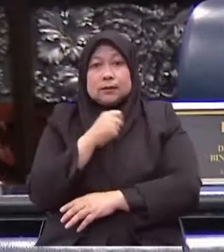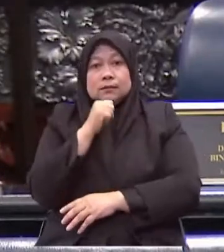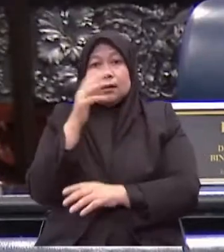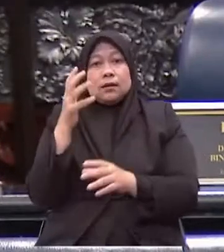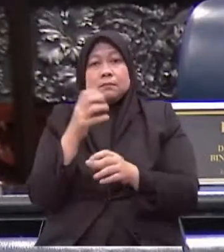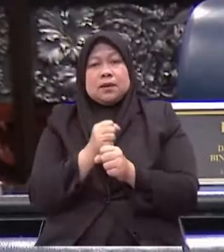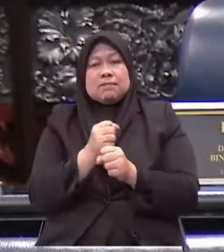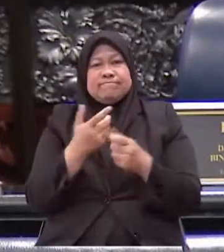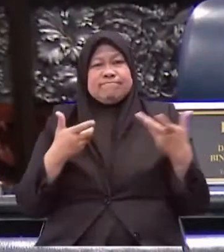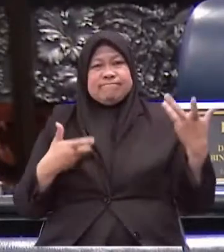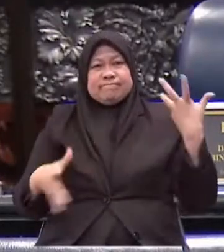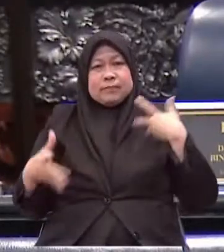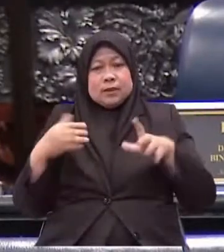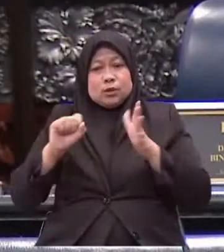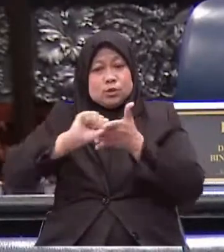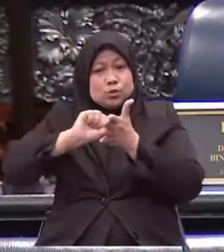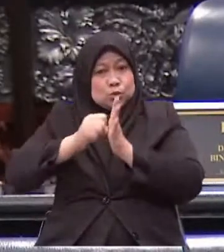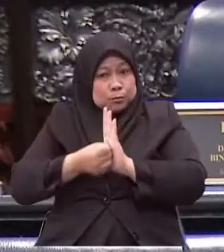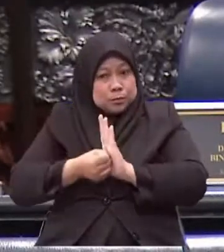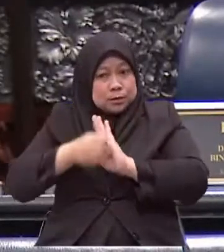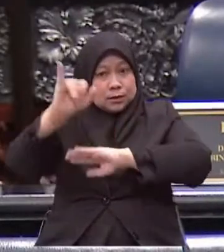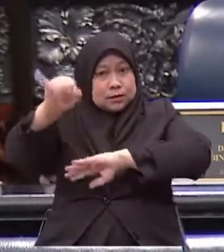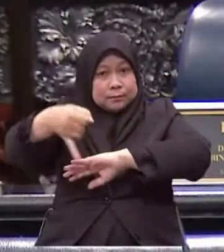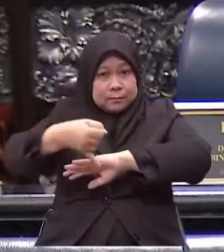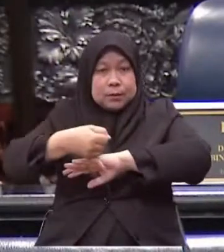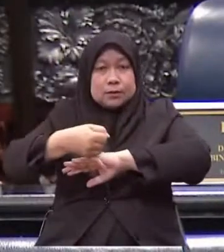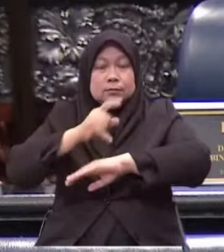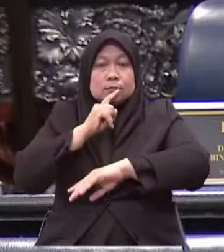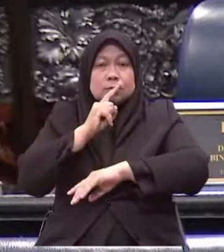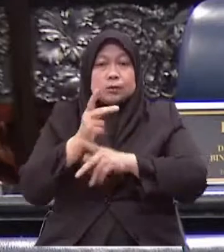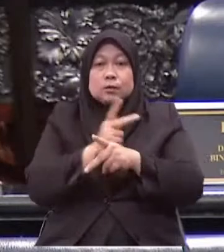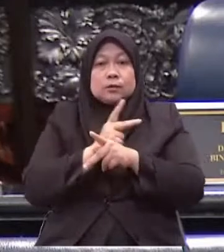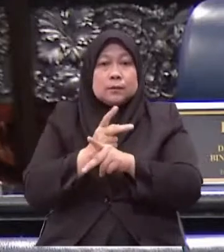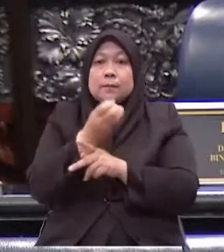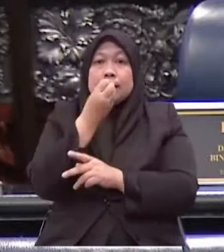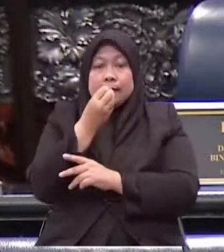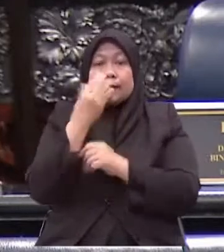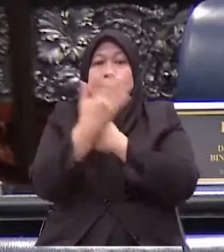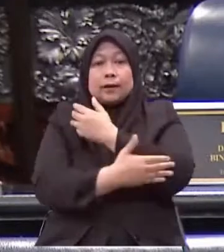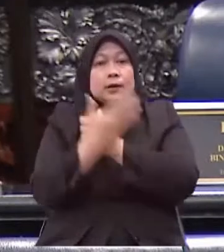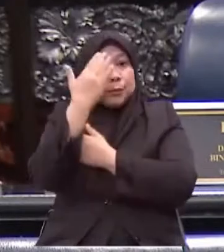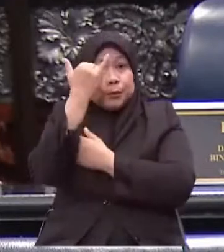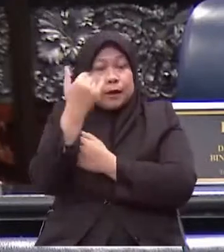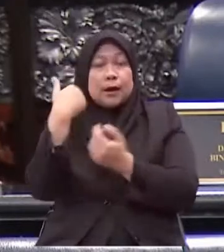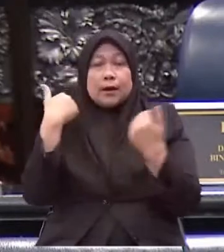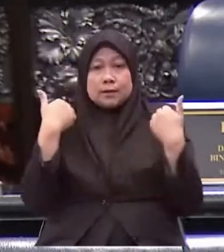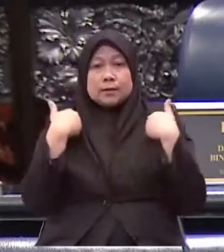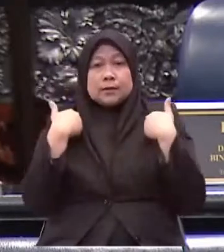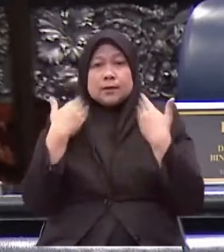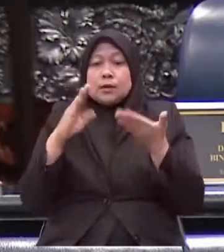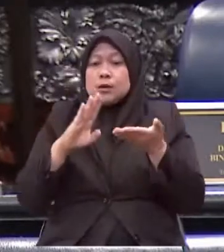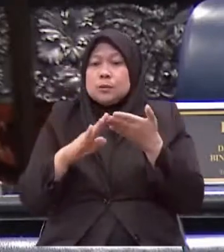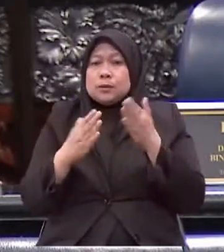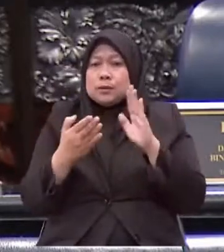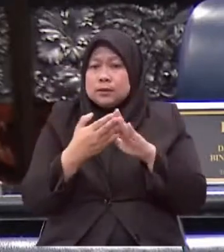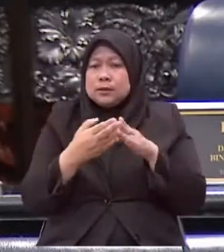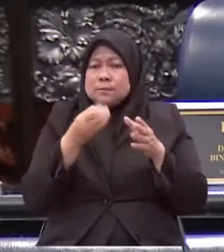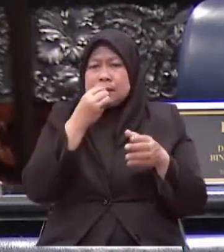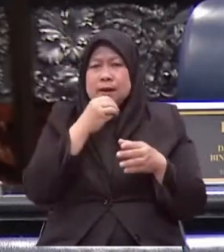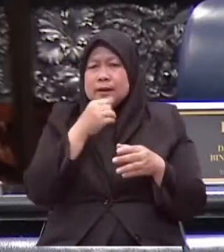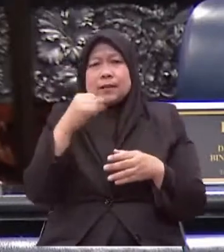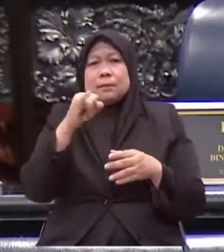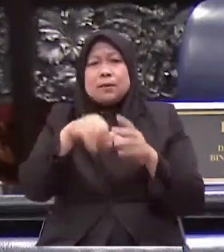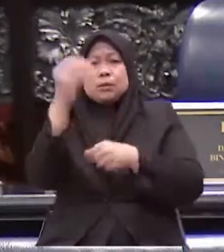dapat menafikan bahwa sumber import menyimpang kepada security makanan segera Ini granat komoditi makanan yang tidak